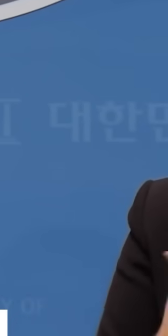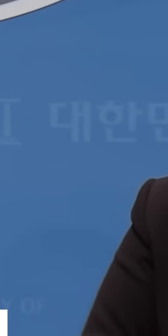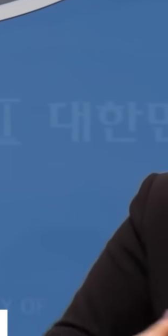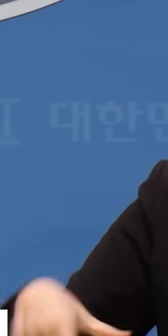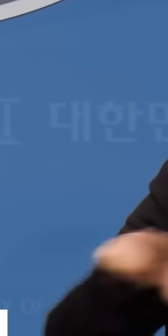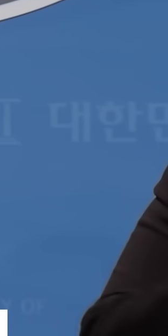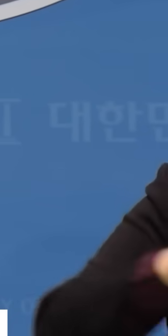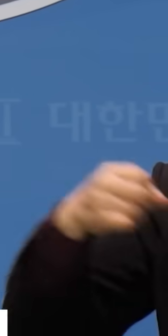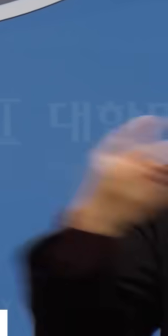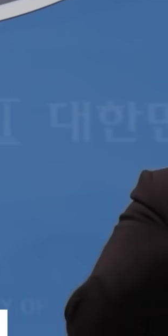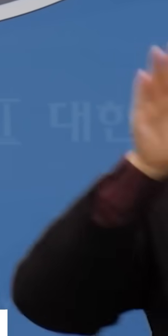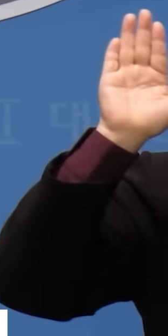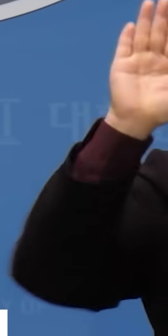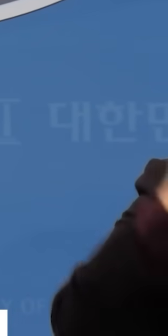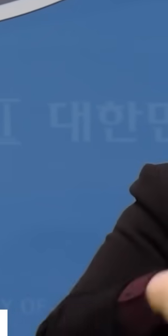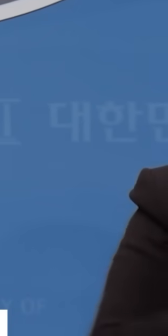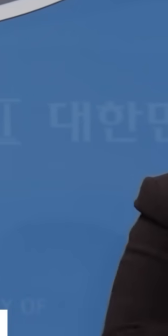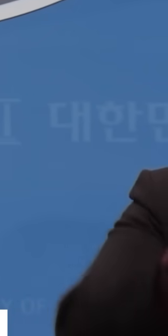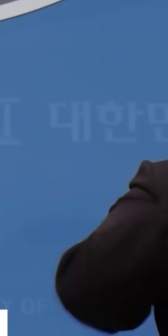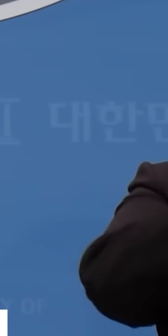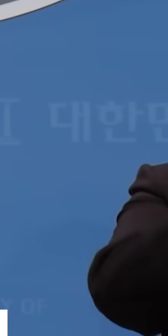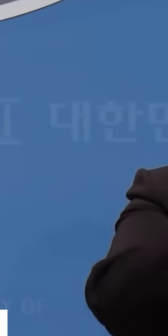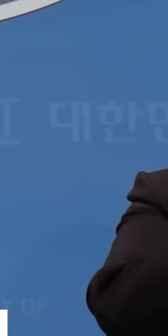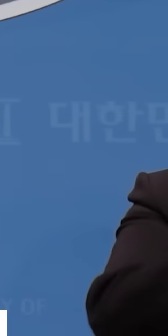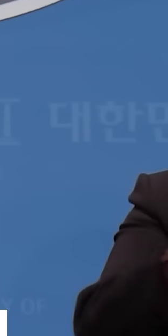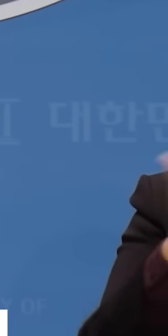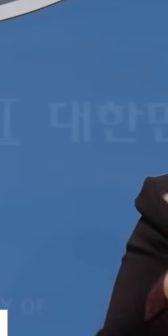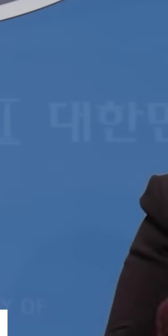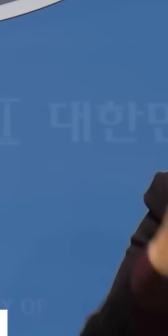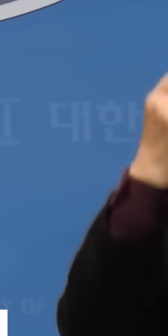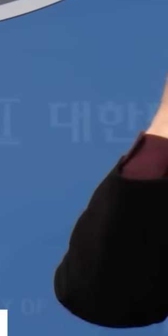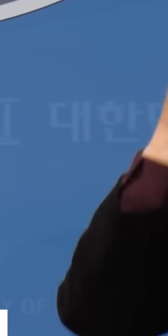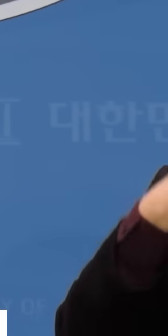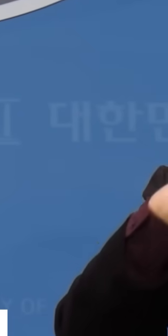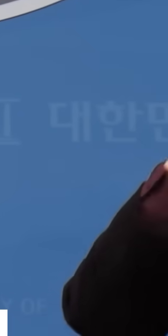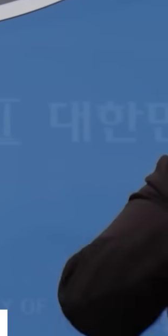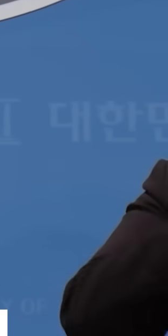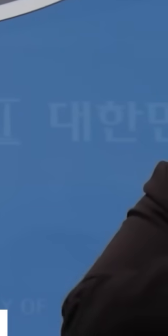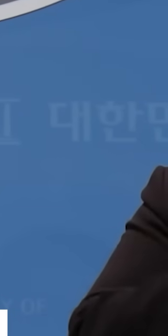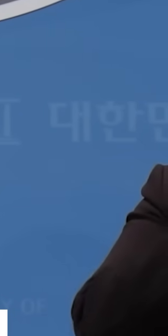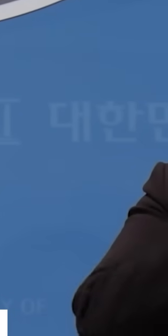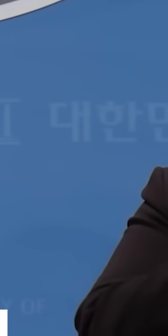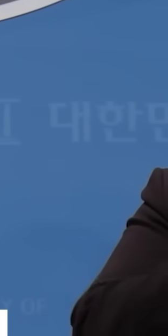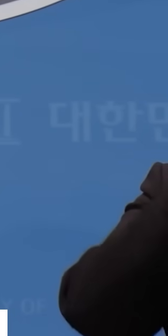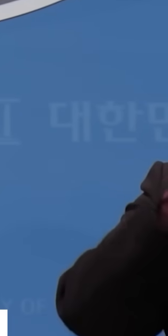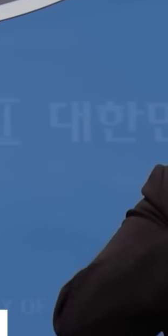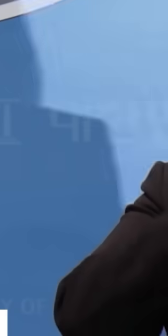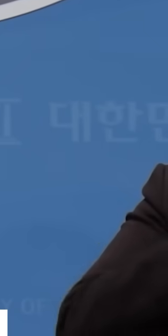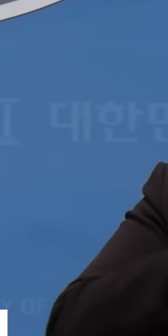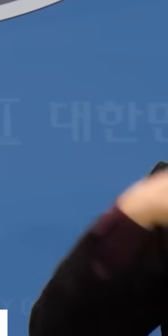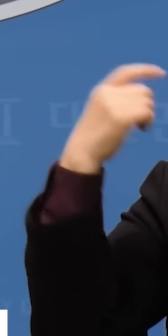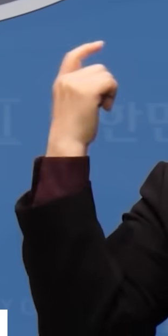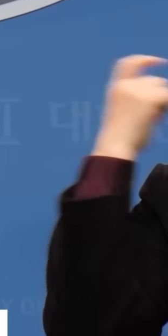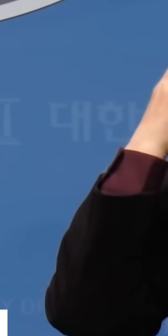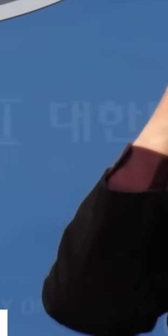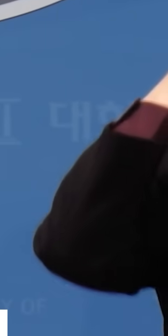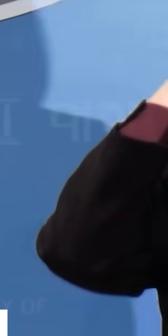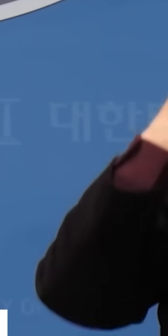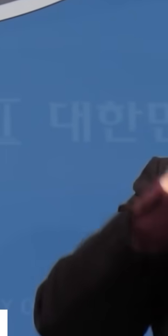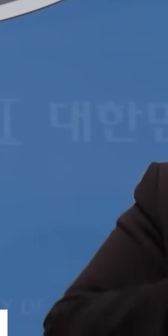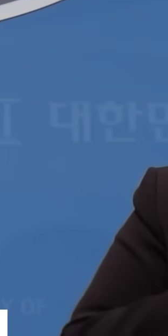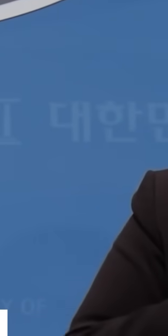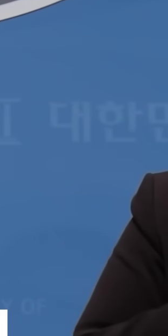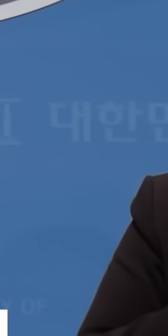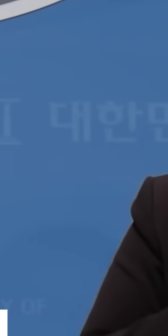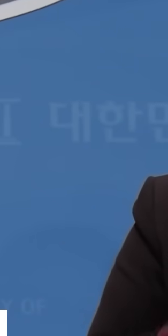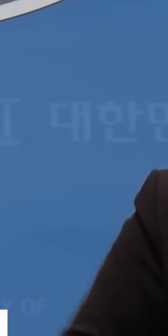생각하는 정치가가 되어야 한다는 제 심장의 소리를 듣고 이 자리에